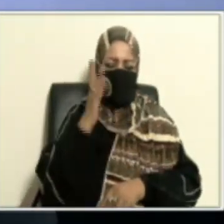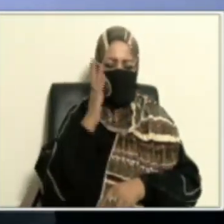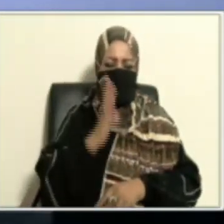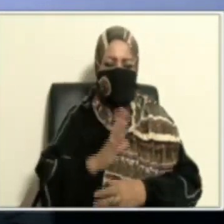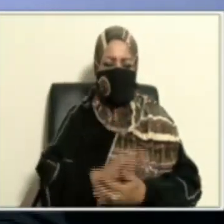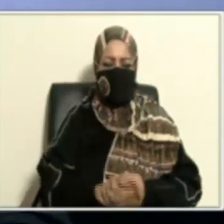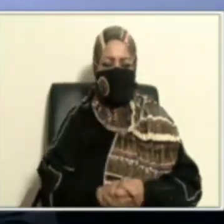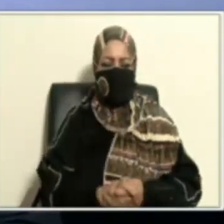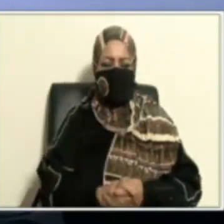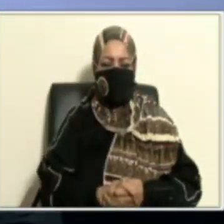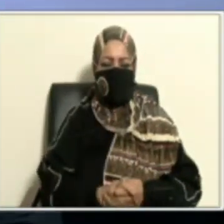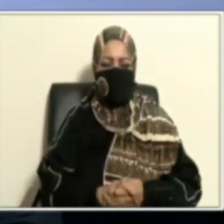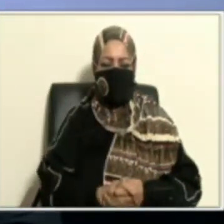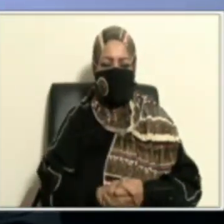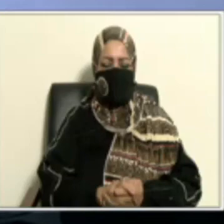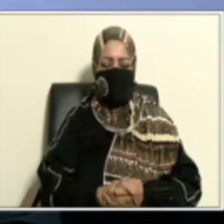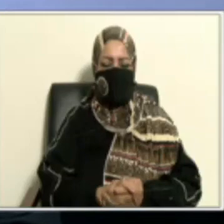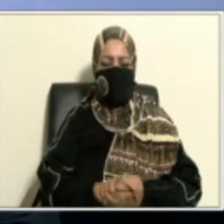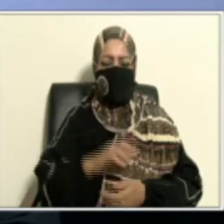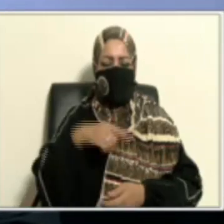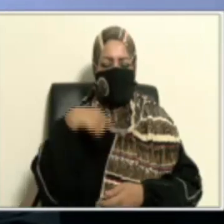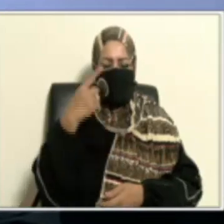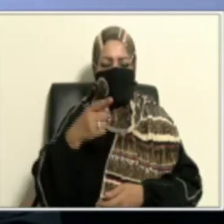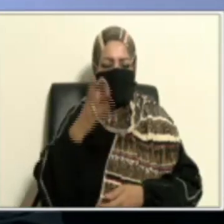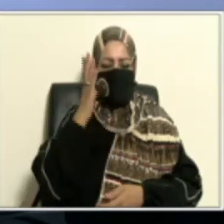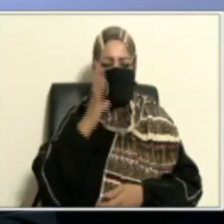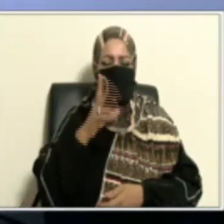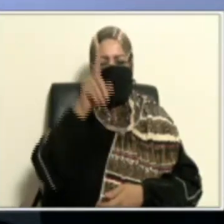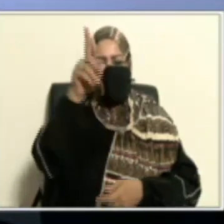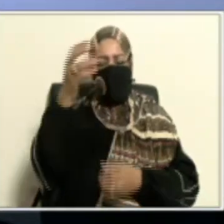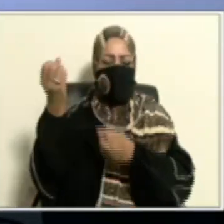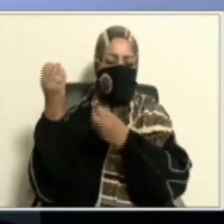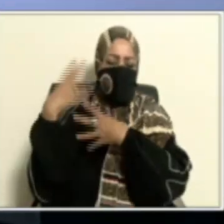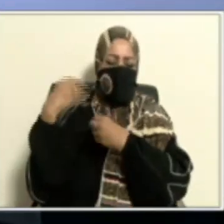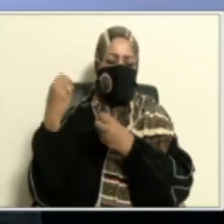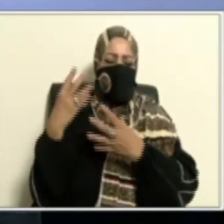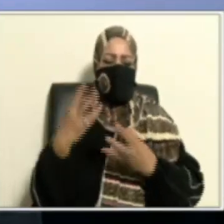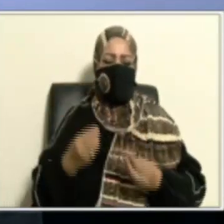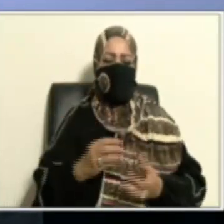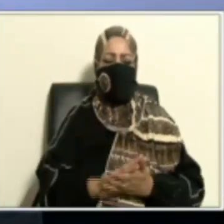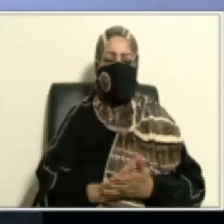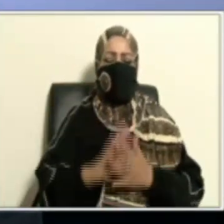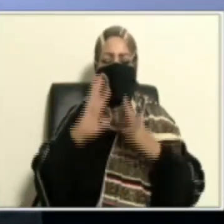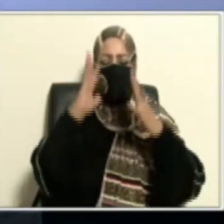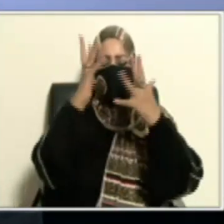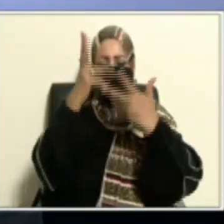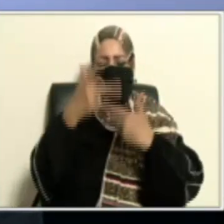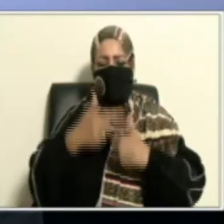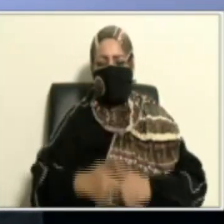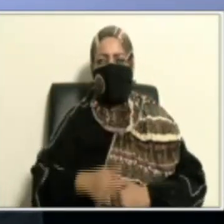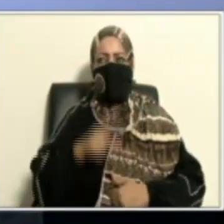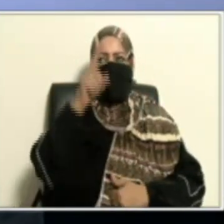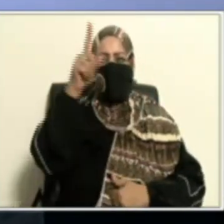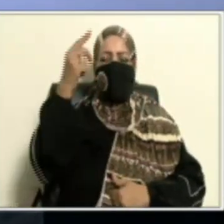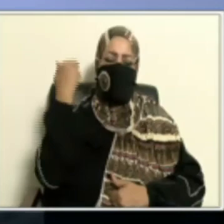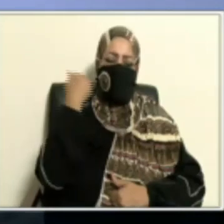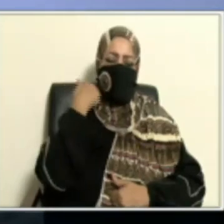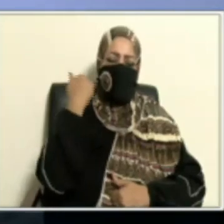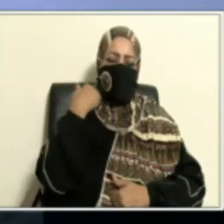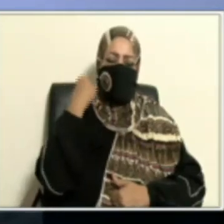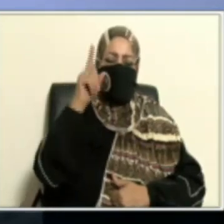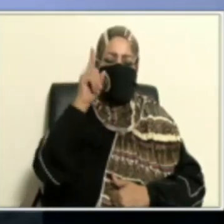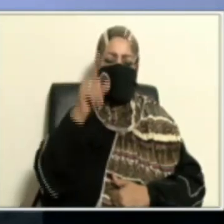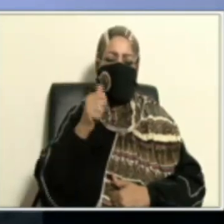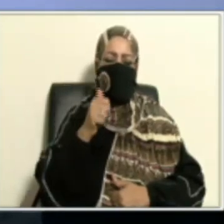العذاب يوم القيامة، والله ورسوله أعلم، وعلى أمل اللقاء بكم في حلقات أخرى، أستودعكم الله الذي